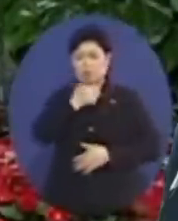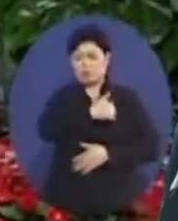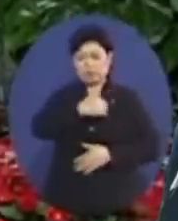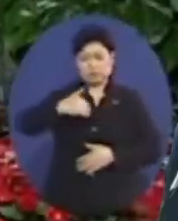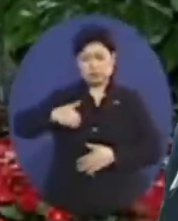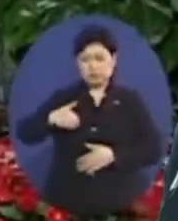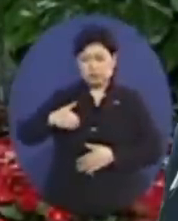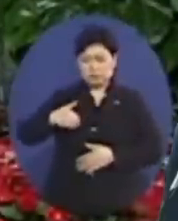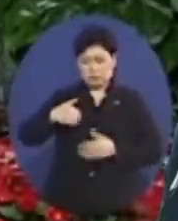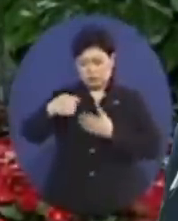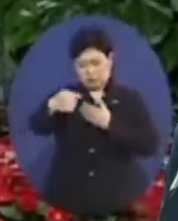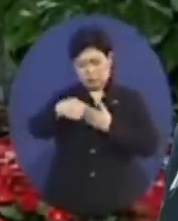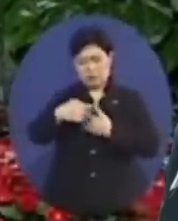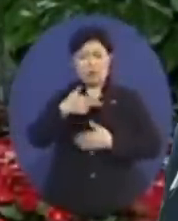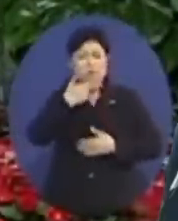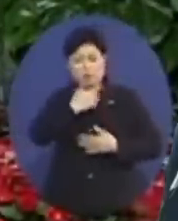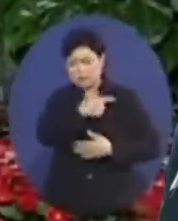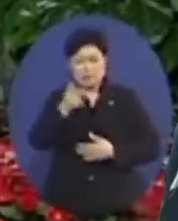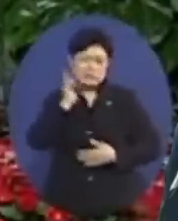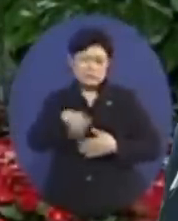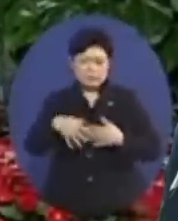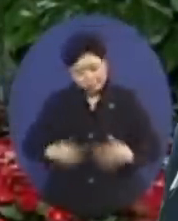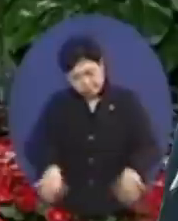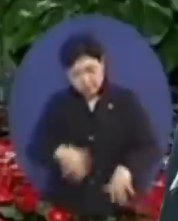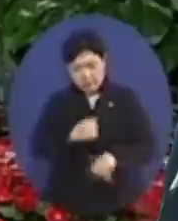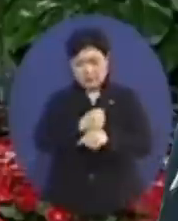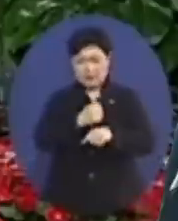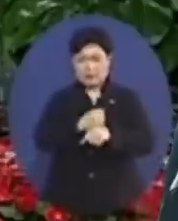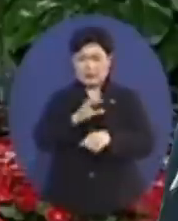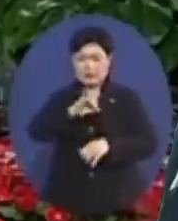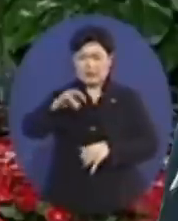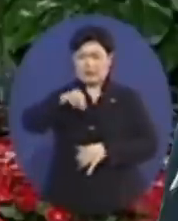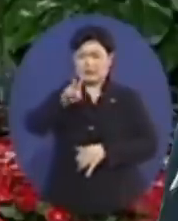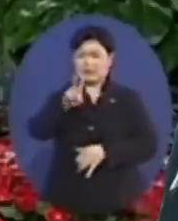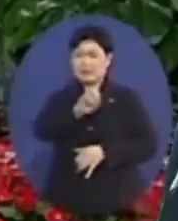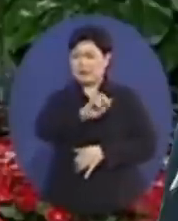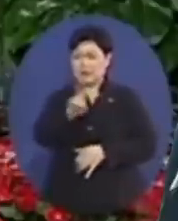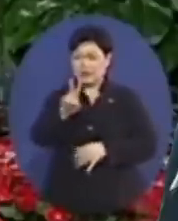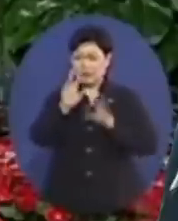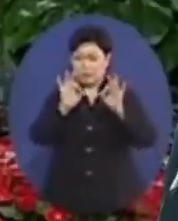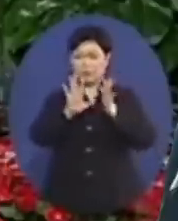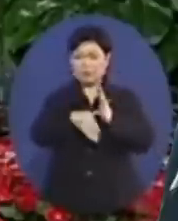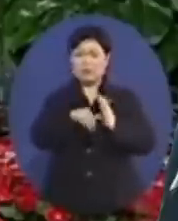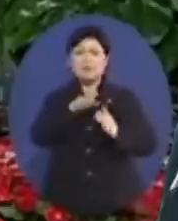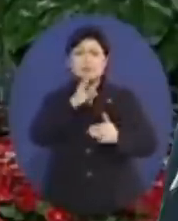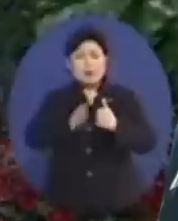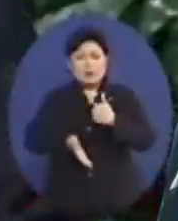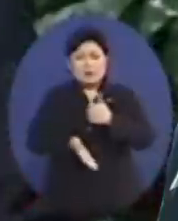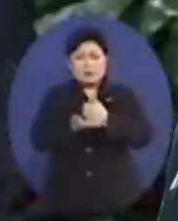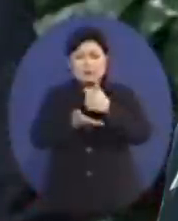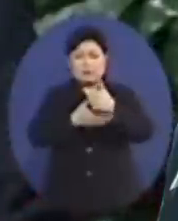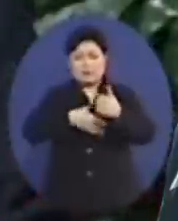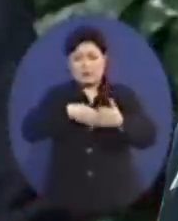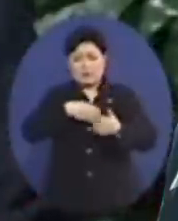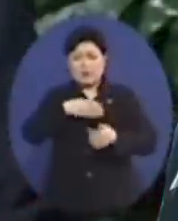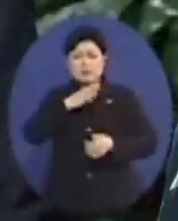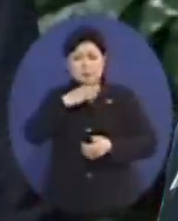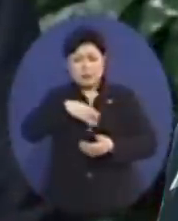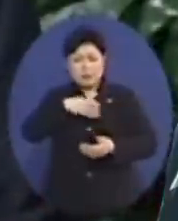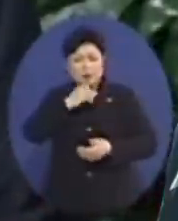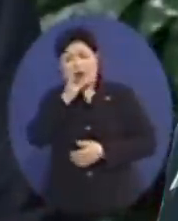풍채도 없고 너무 빈약하여서 이사야가 보기에도 감탄하고 존경할 것이 없었다고 그랬습니다. 여러분이나